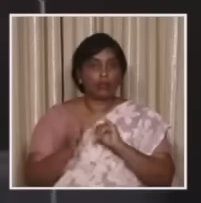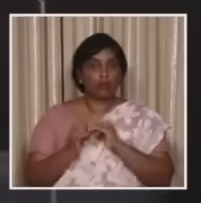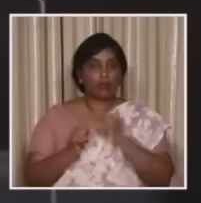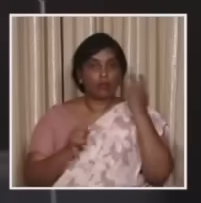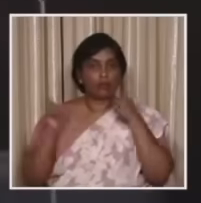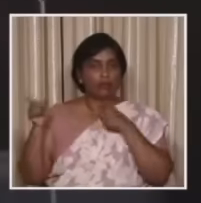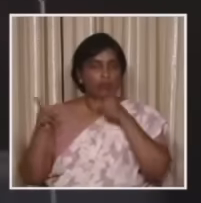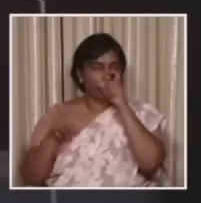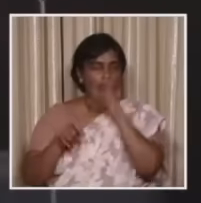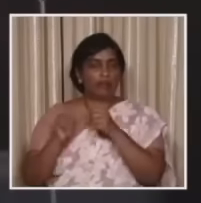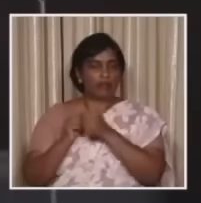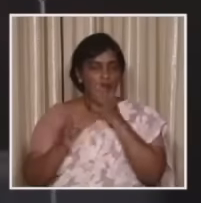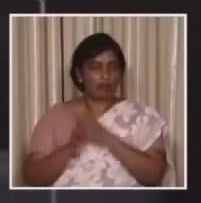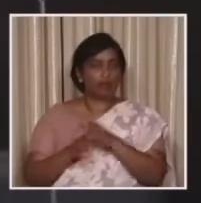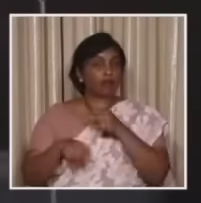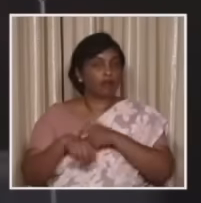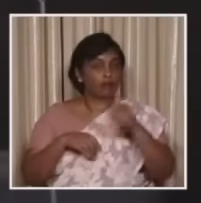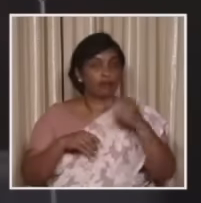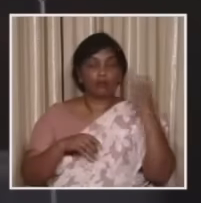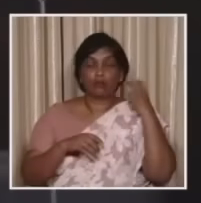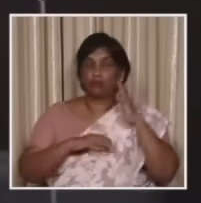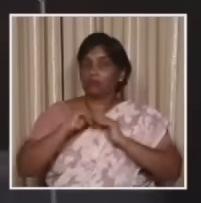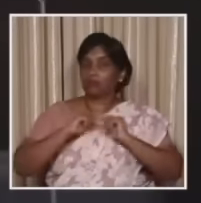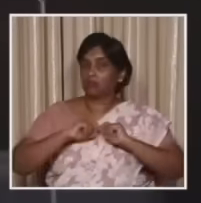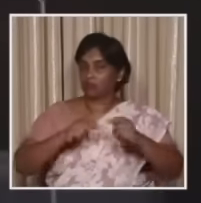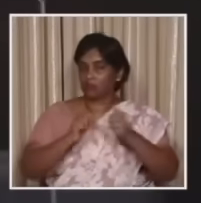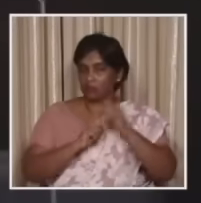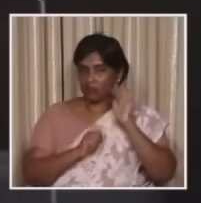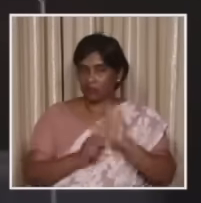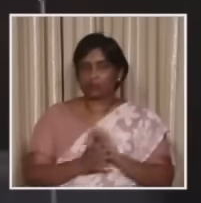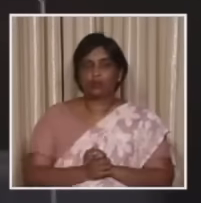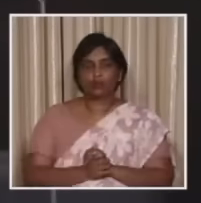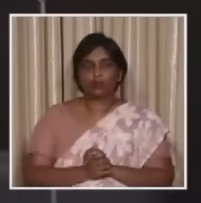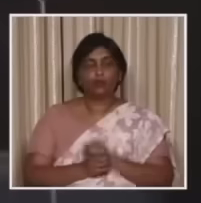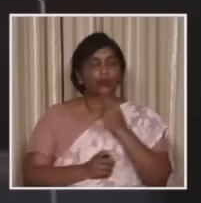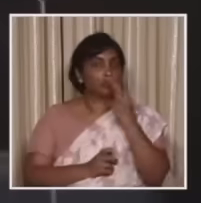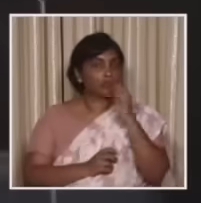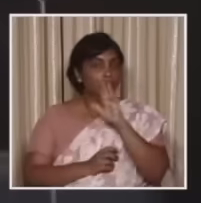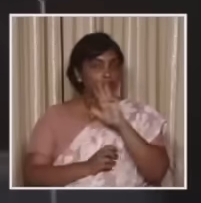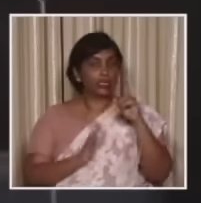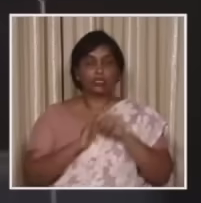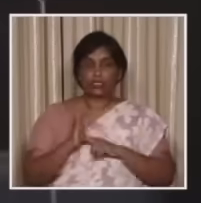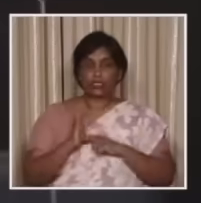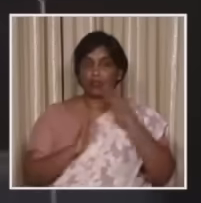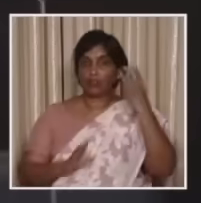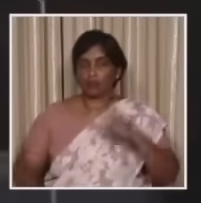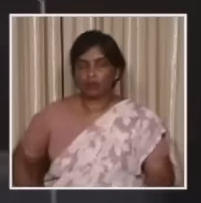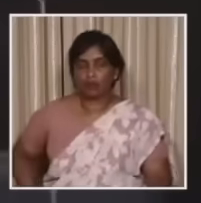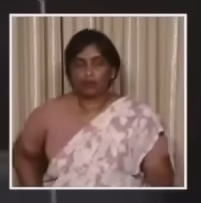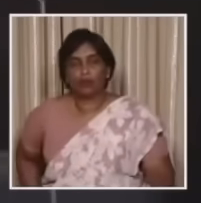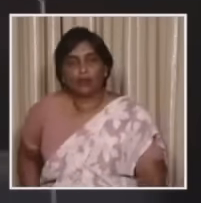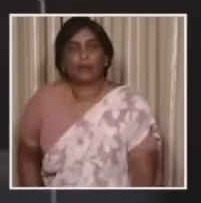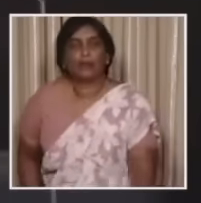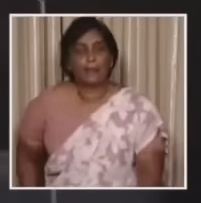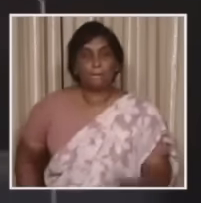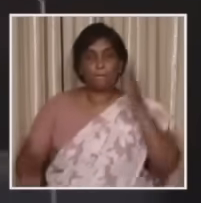වැඩක් කියලා. එතකොට මේ කාලේ ඇතුළත සහරාන්ලා ක්‍රියාත්මක වෙන්න පටන් ගත්තා. 2019 ජනවාරි 3